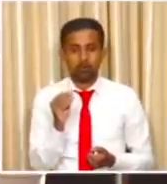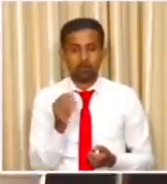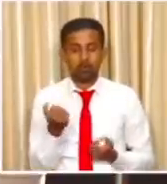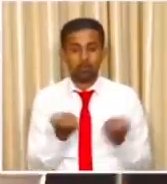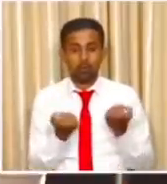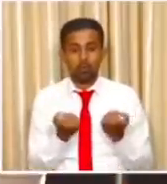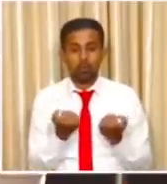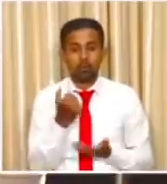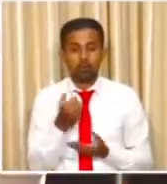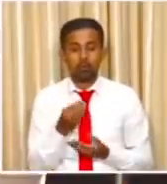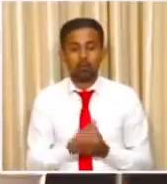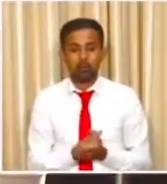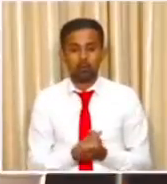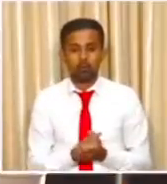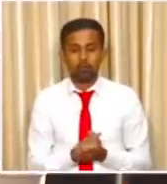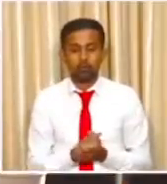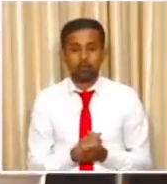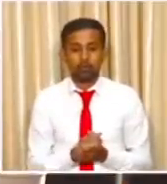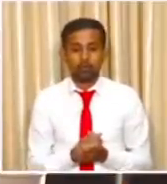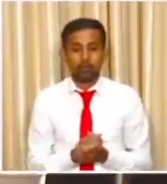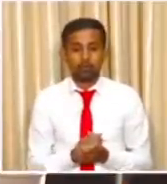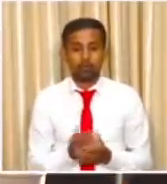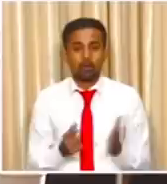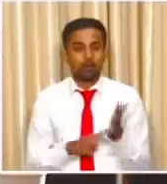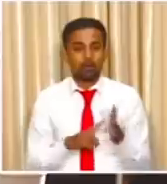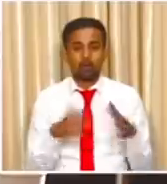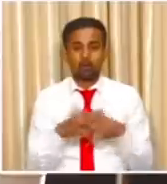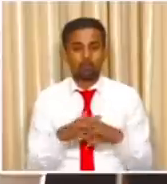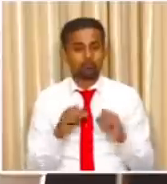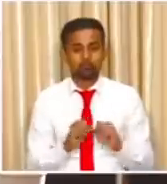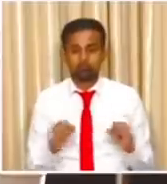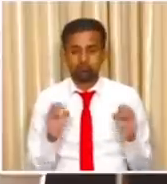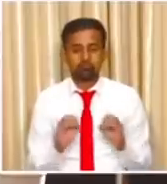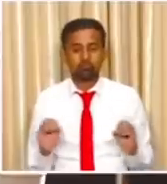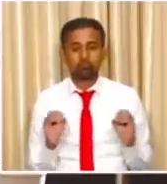සමාගම් විසින් ගරු මන්ත්‍රීතුමනි කිසිම නීතියකට යටත් නොවන